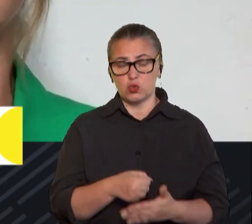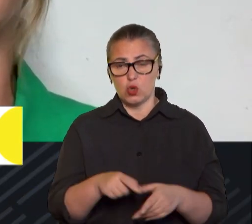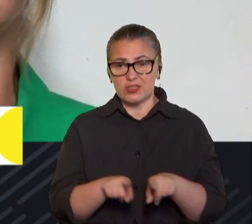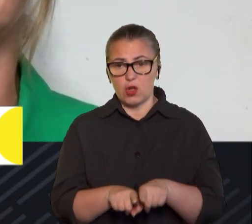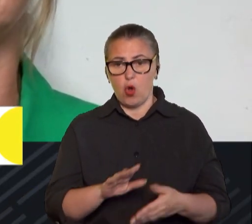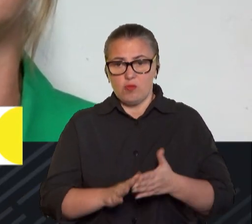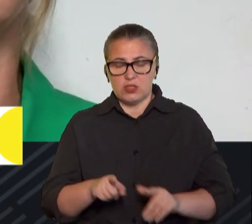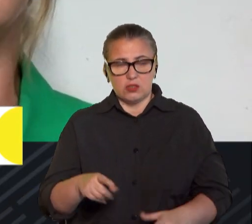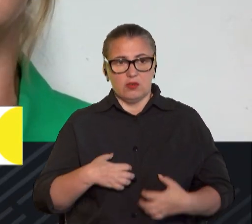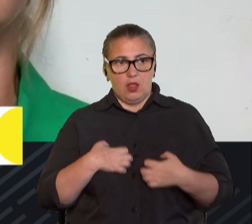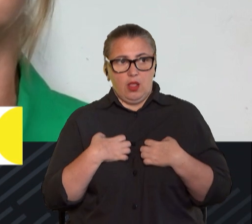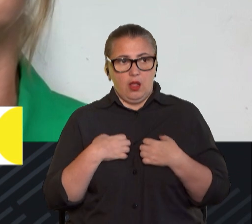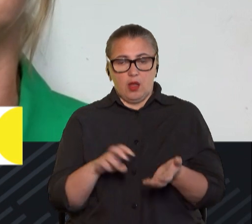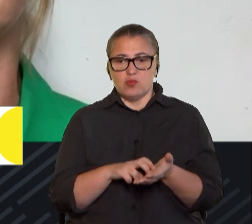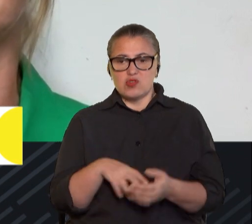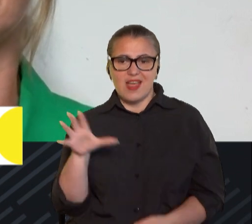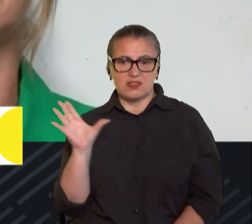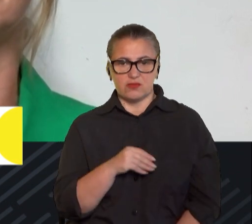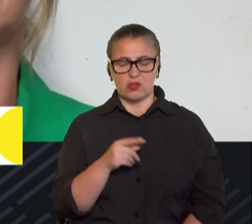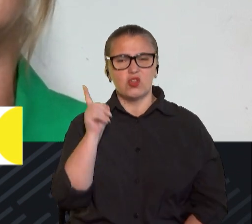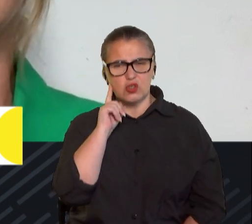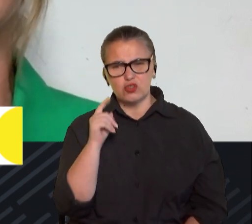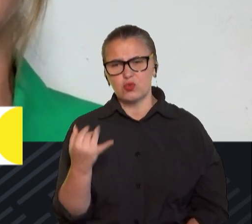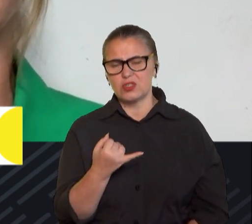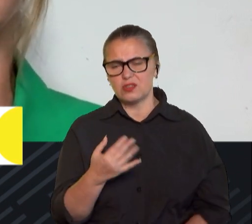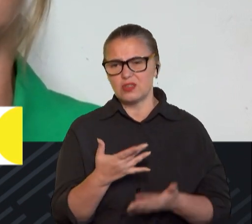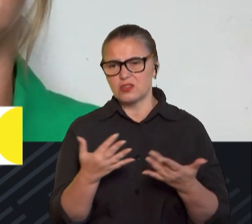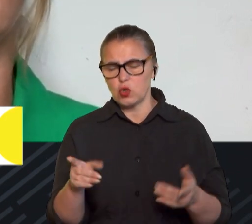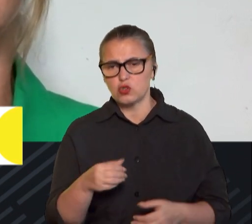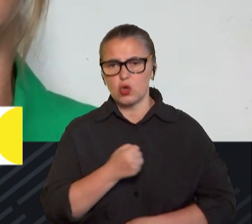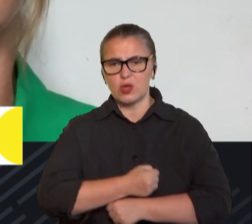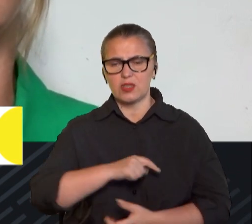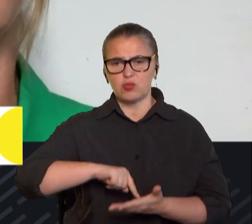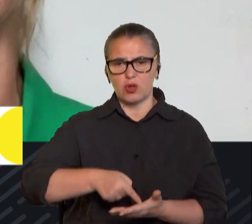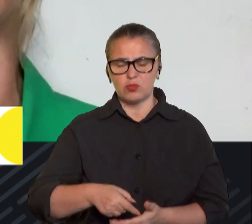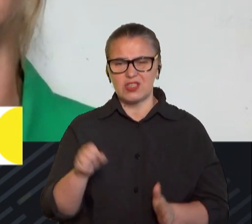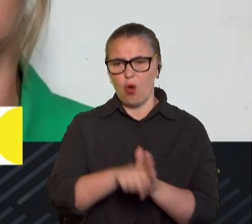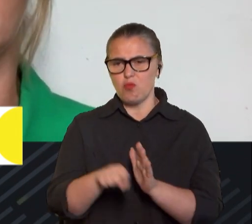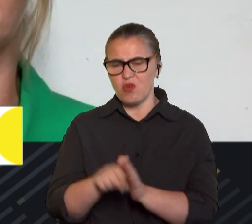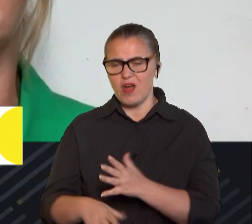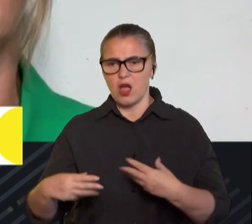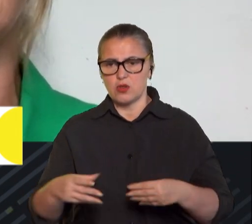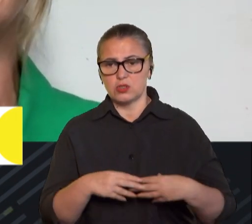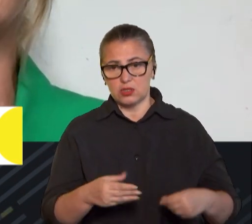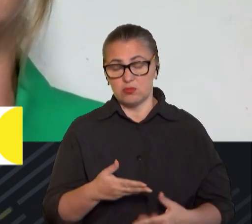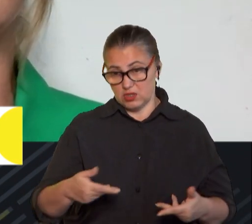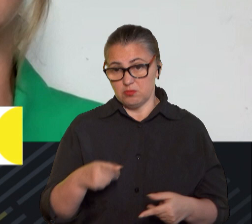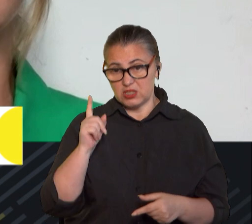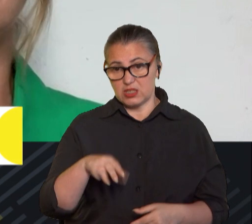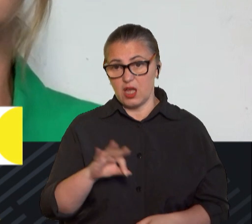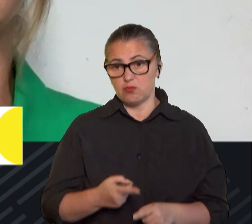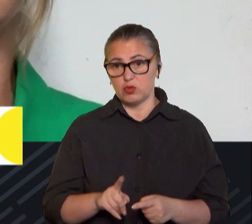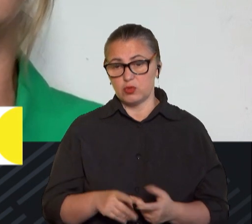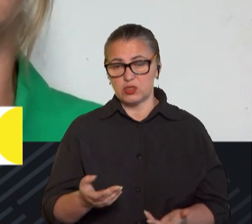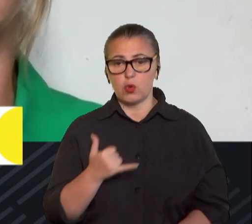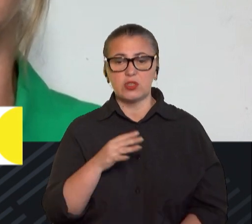абсолютно, і вони бояться всього. Вони так само чують історії про те, що на блокпостах вбивають цілі родини, і ми всі знаємо про це. У нас